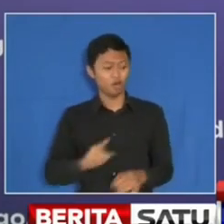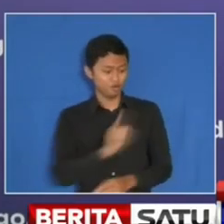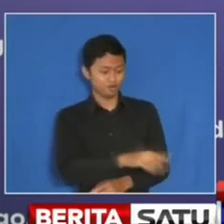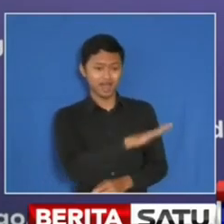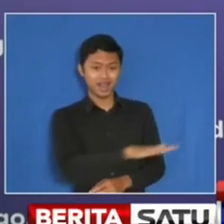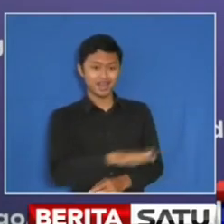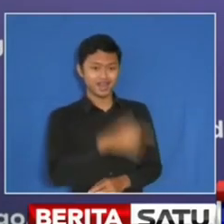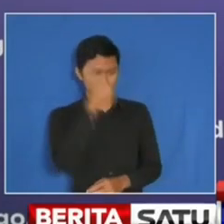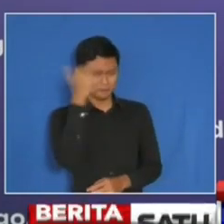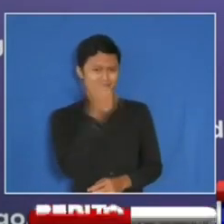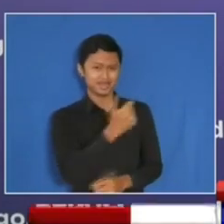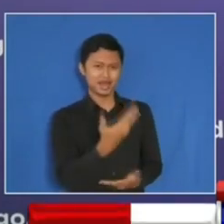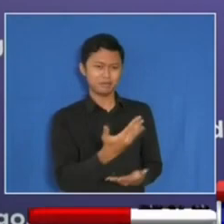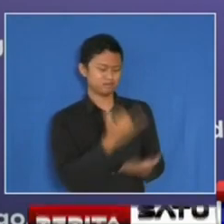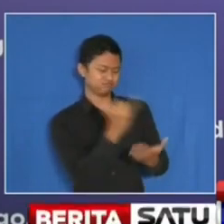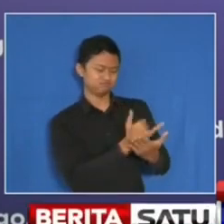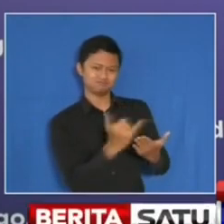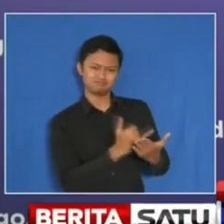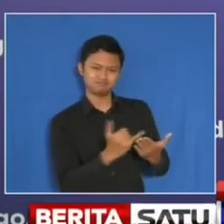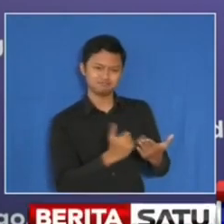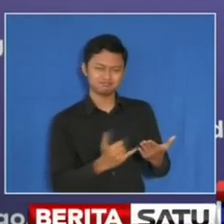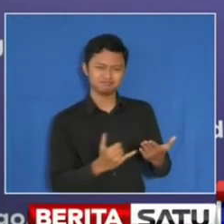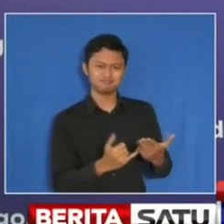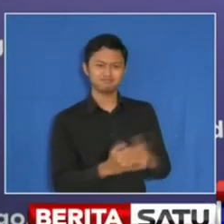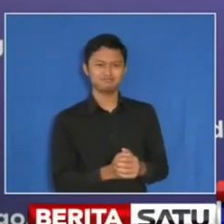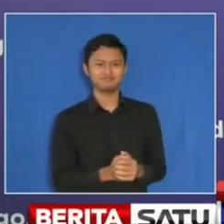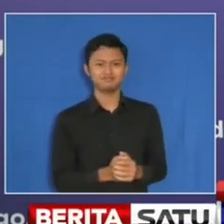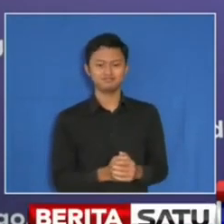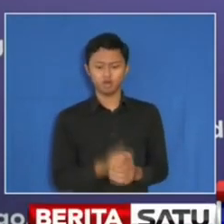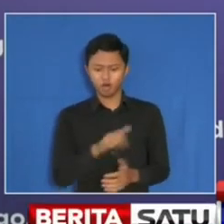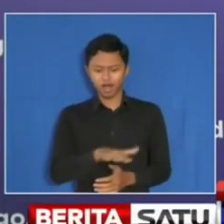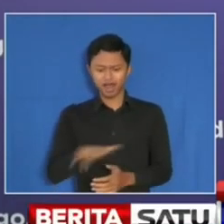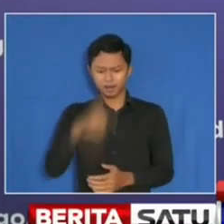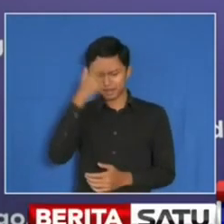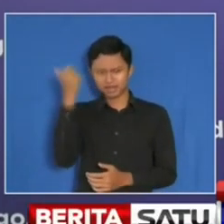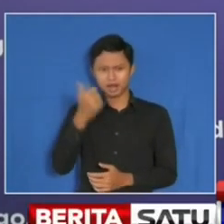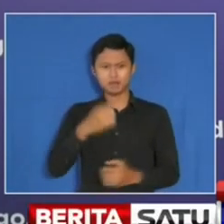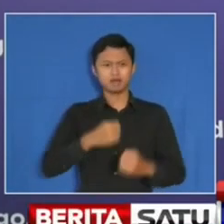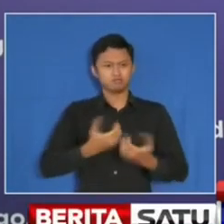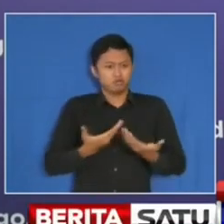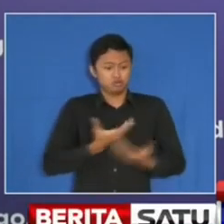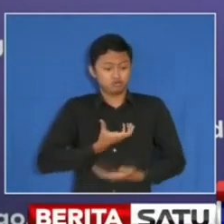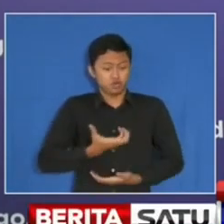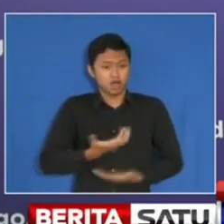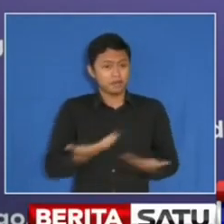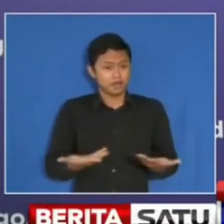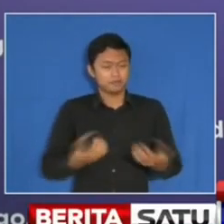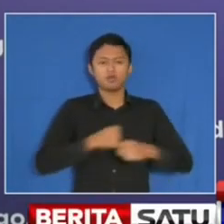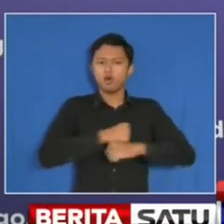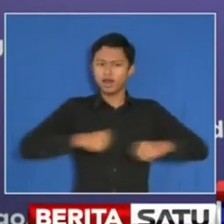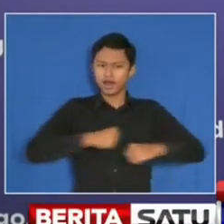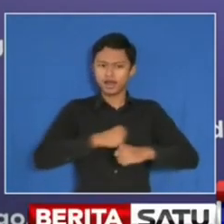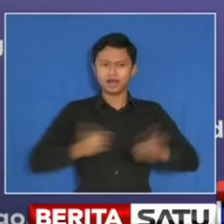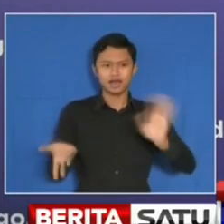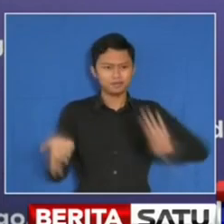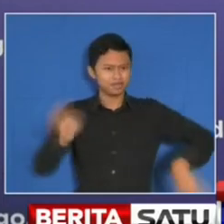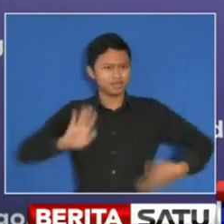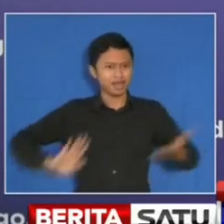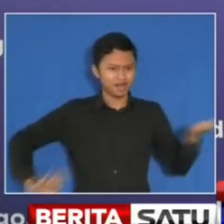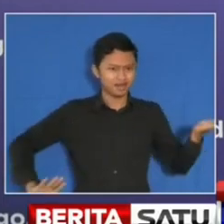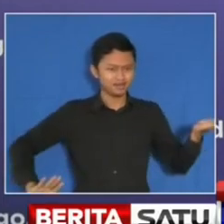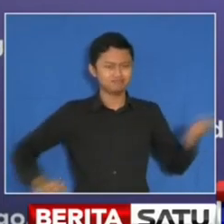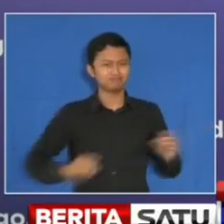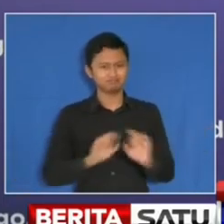gambar, senang menggambar, melukis. Ada cerdas apa kinestetik, mungkin senang berolahraga, menari, dan